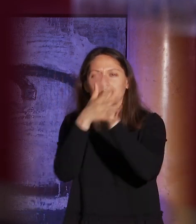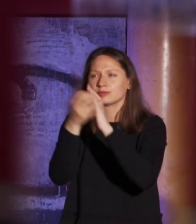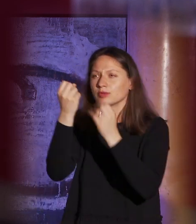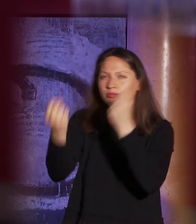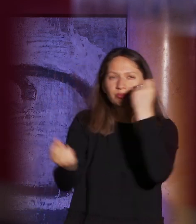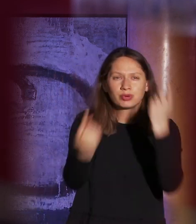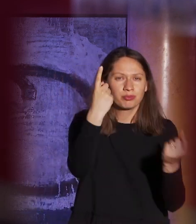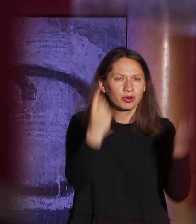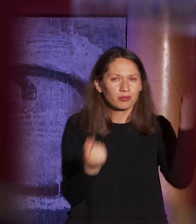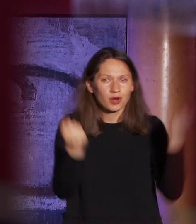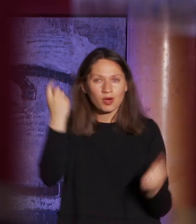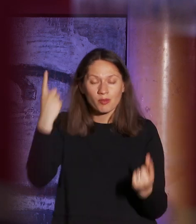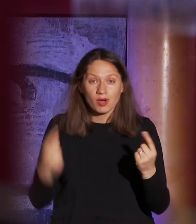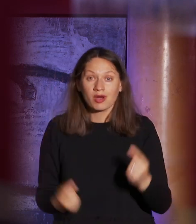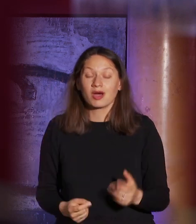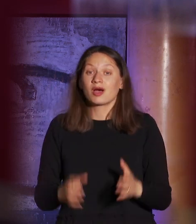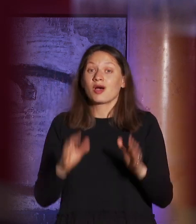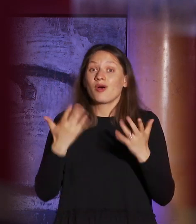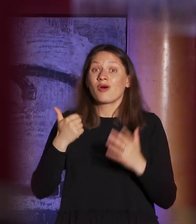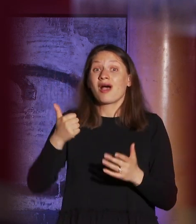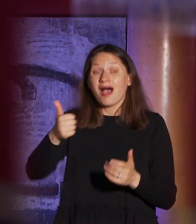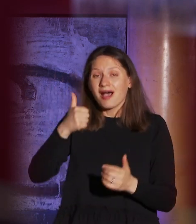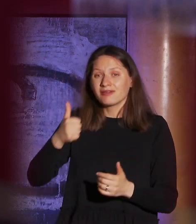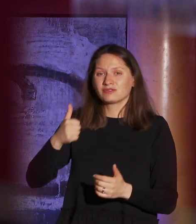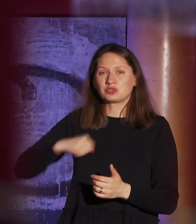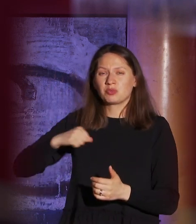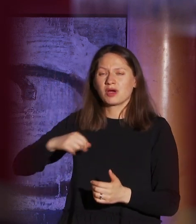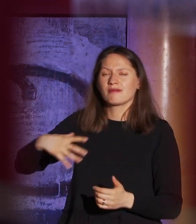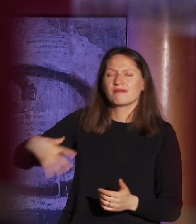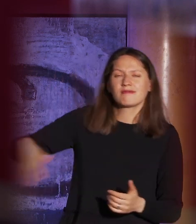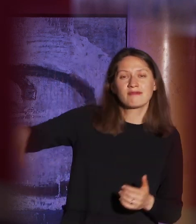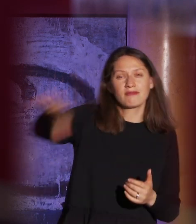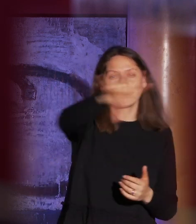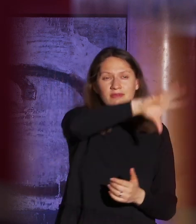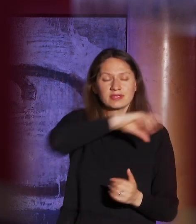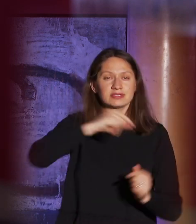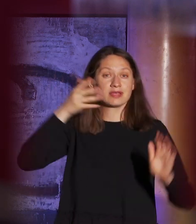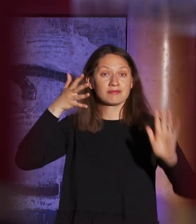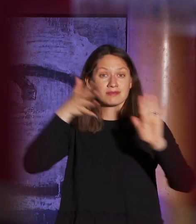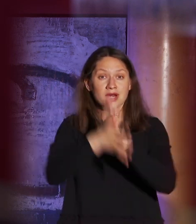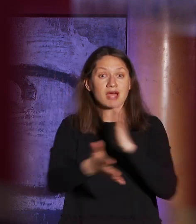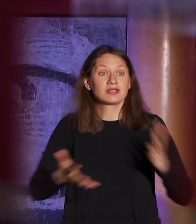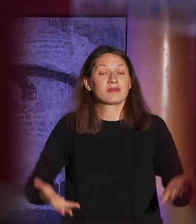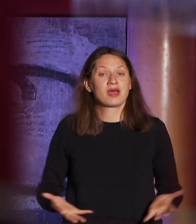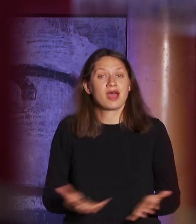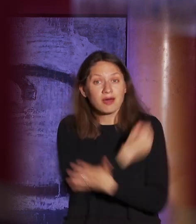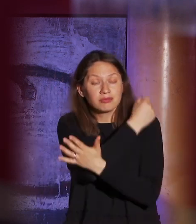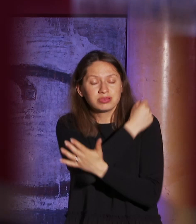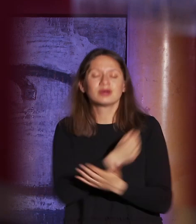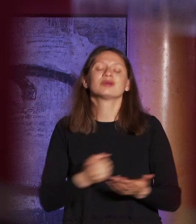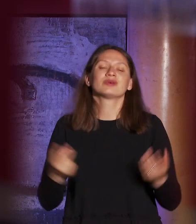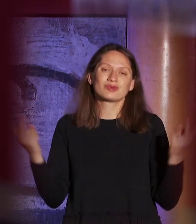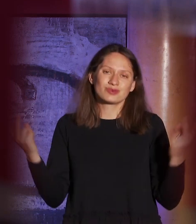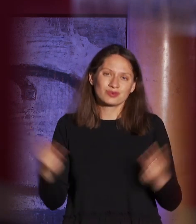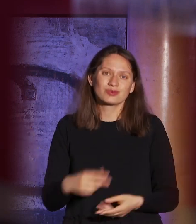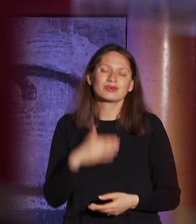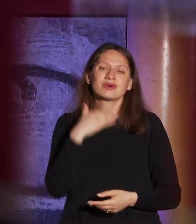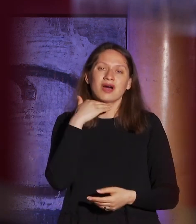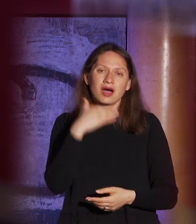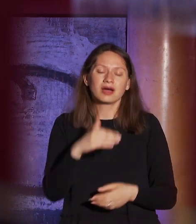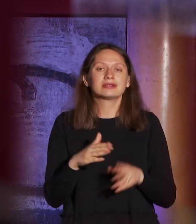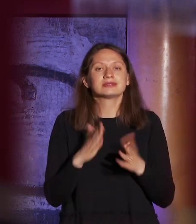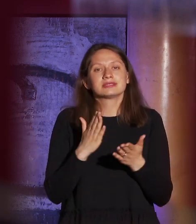Tai, kad tas prasmes galėtų atrasti visi, tai turbūt reikalingos